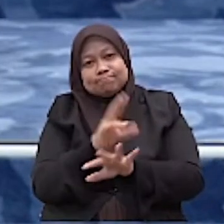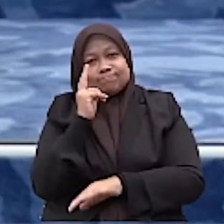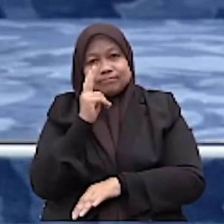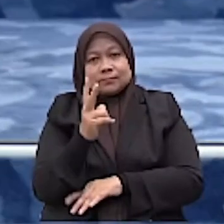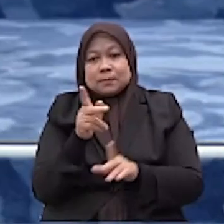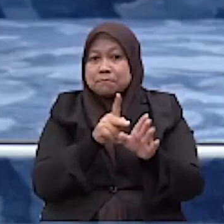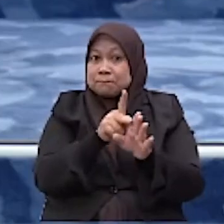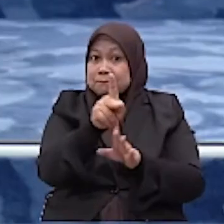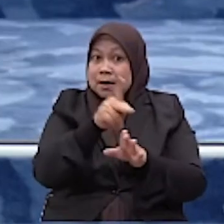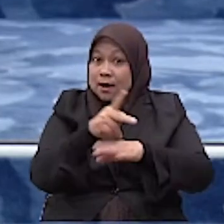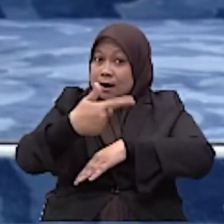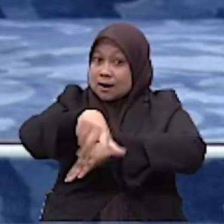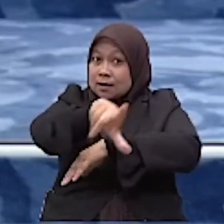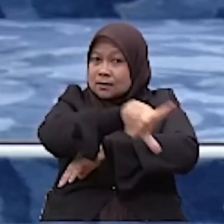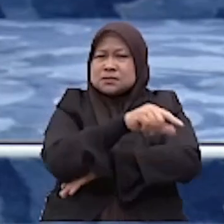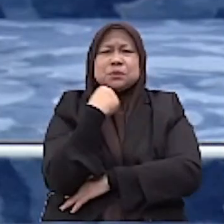kemudian